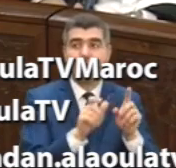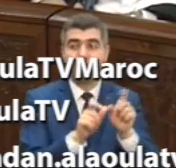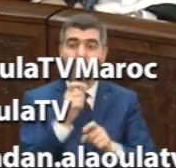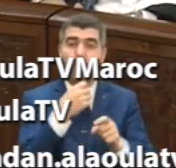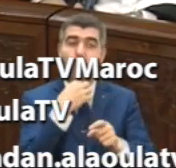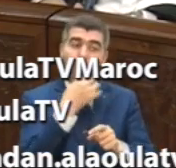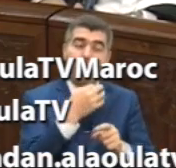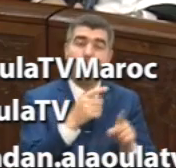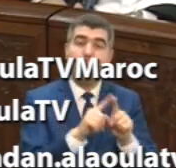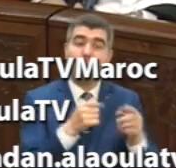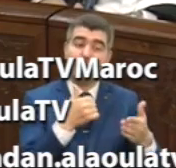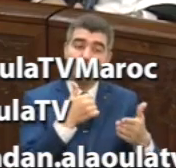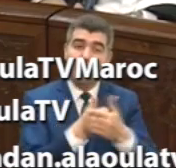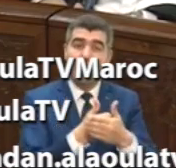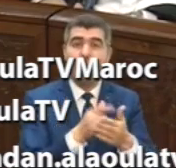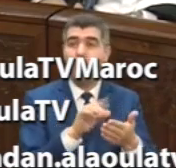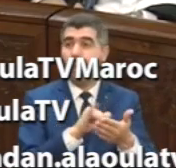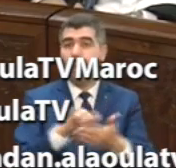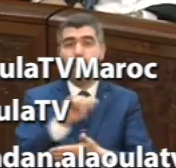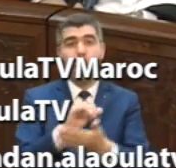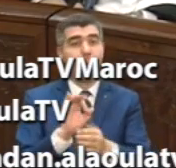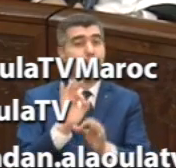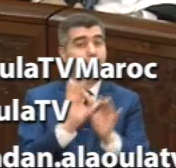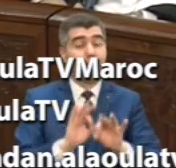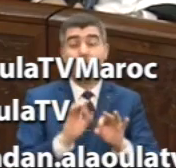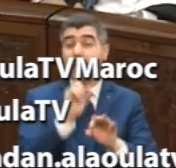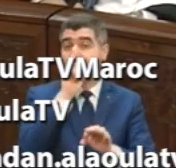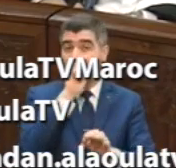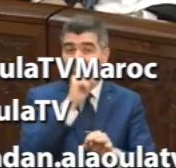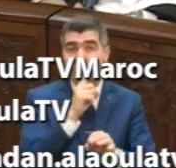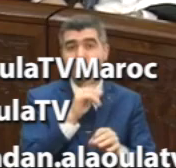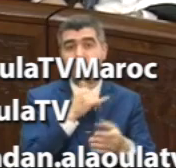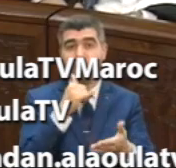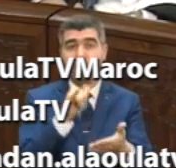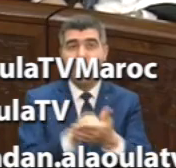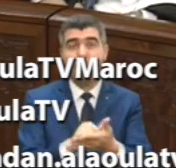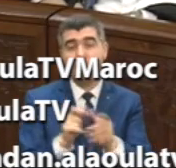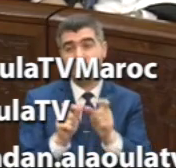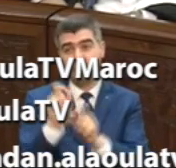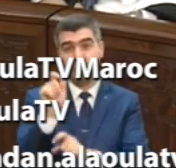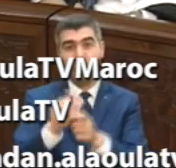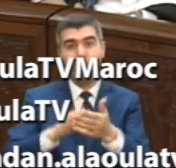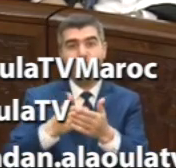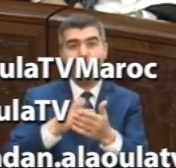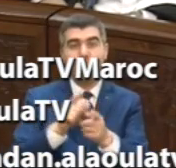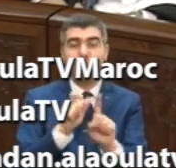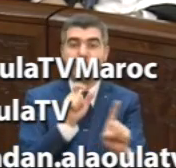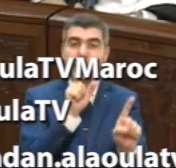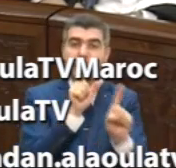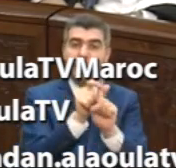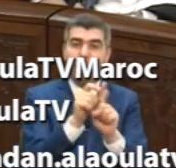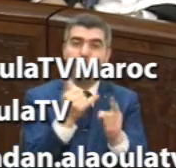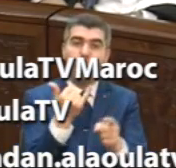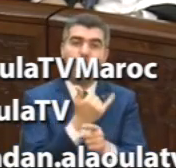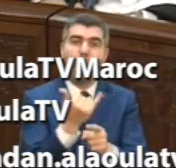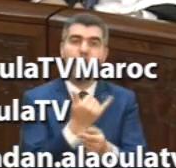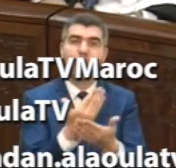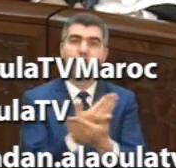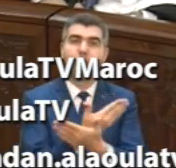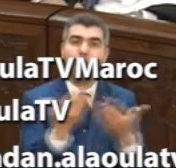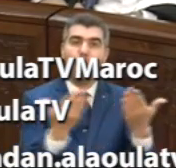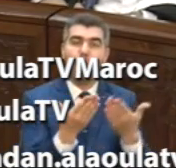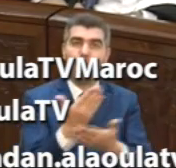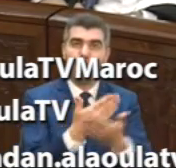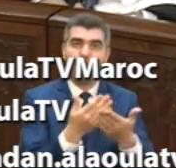عندما تكون هناك برنامج اللي هو مرتبط بالمدينة على أساس أننا نركز فيه على المداخل الحقيقية